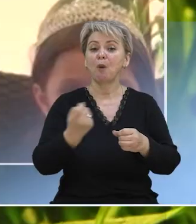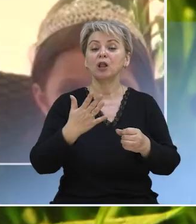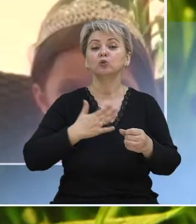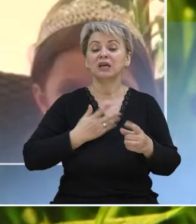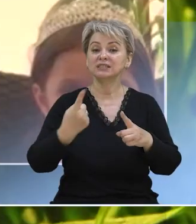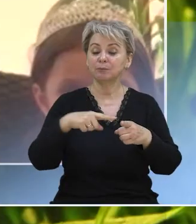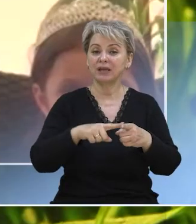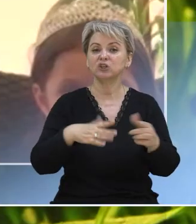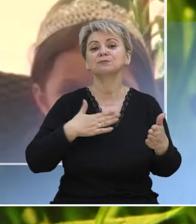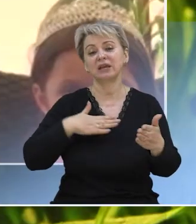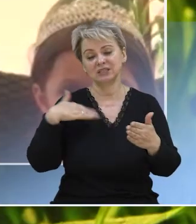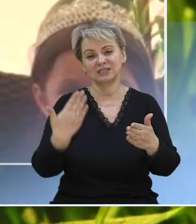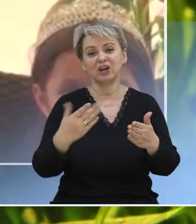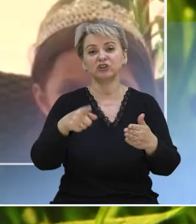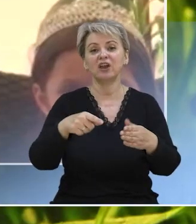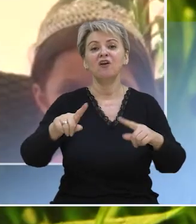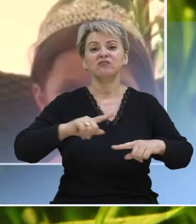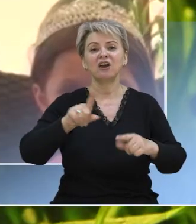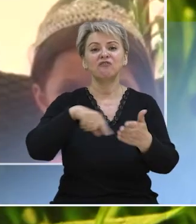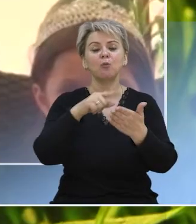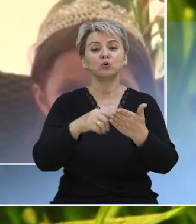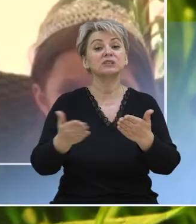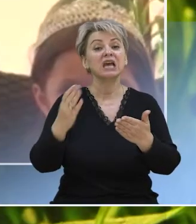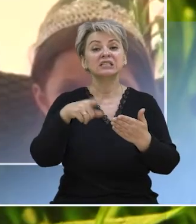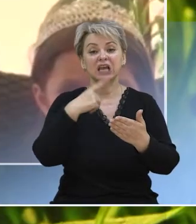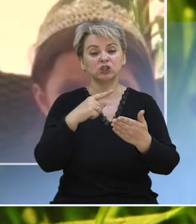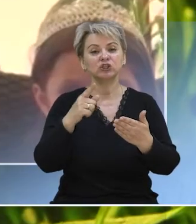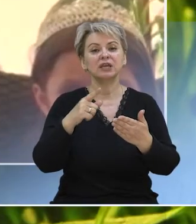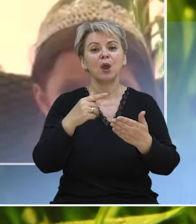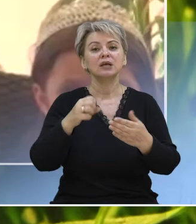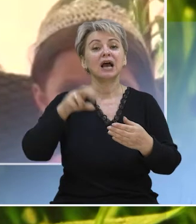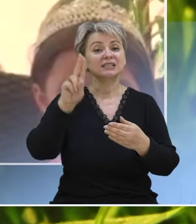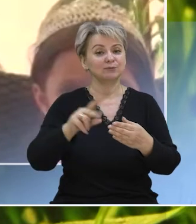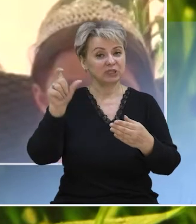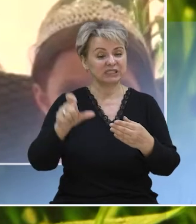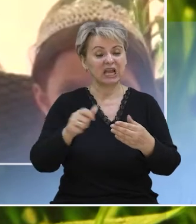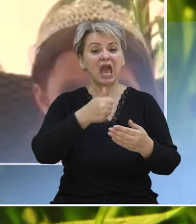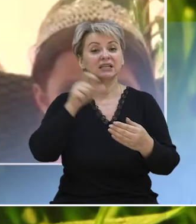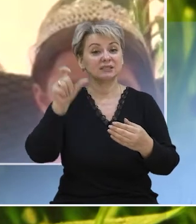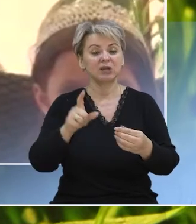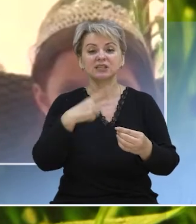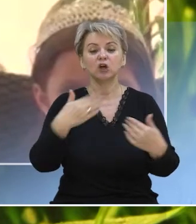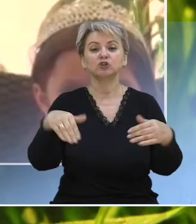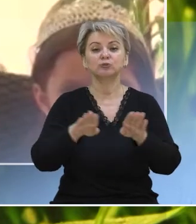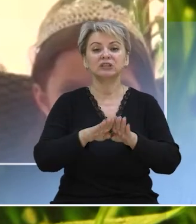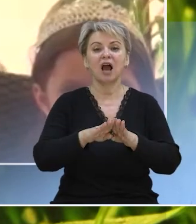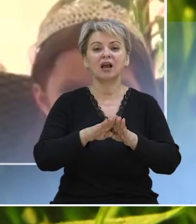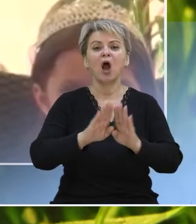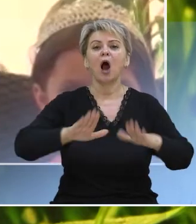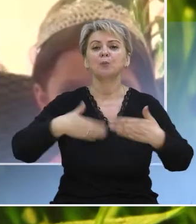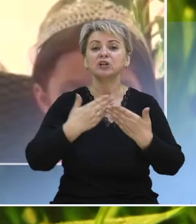Времени, к сожалению, очень мало у нас, поэтому с моей стороны, по крайней мере, финальный вопрос. Скажите, Юр, вот как специалист, как эксперт уже, да, скажем